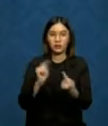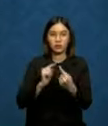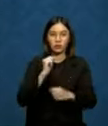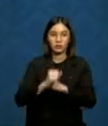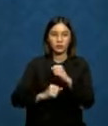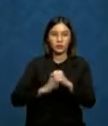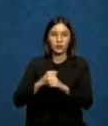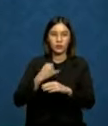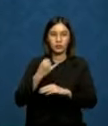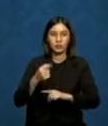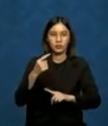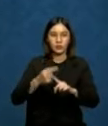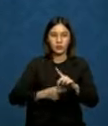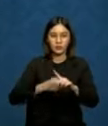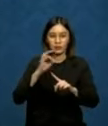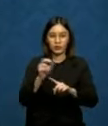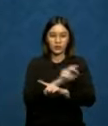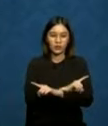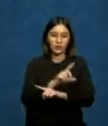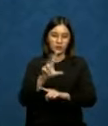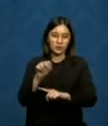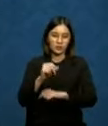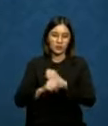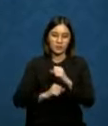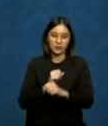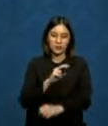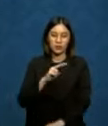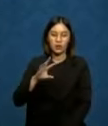ปีสิ้นสุดวันที่ 30กันยายน